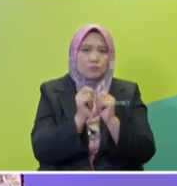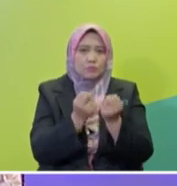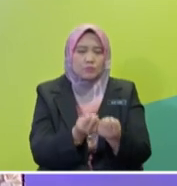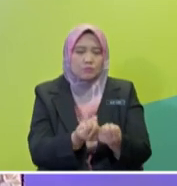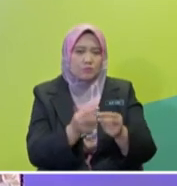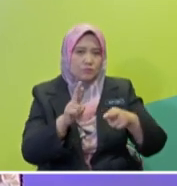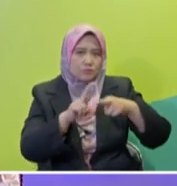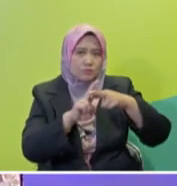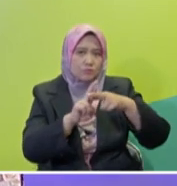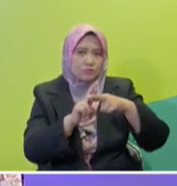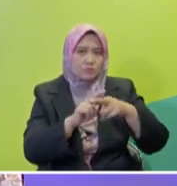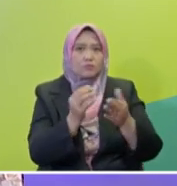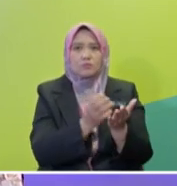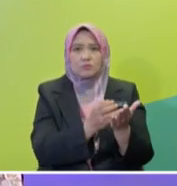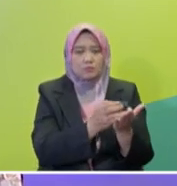kecil